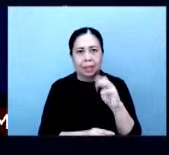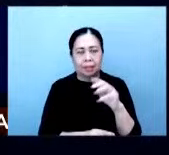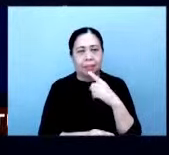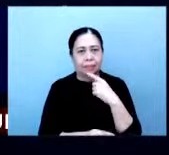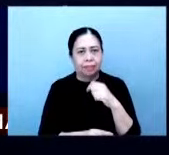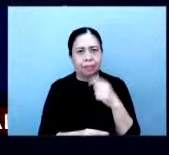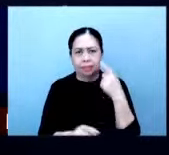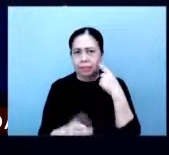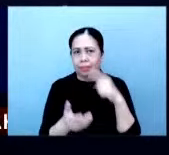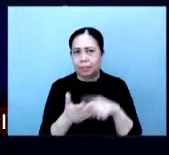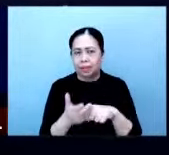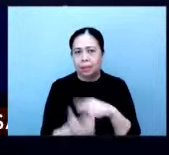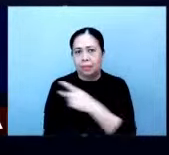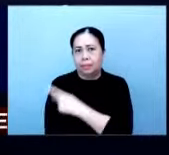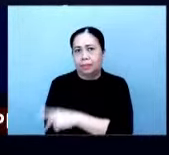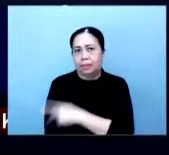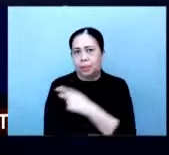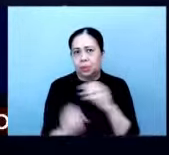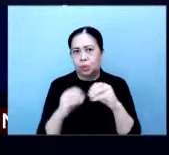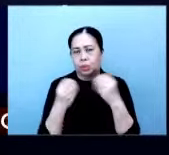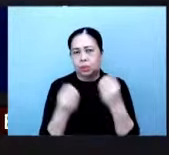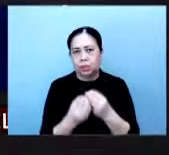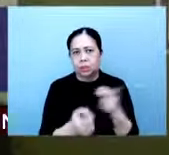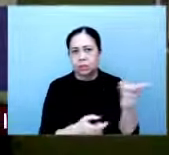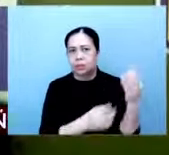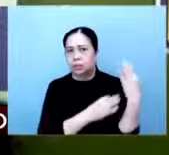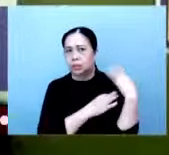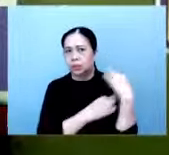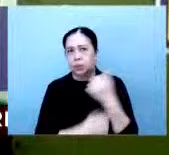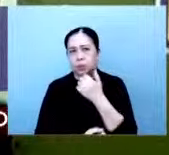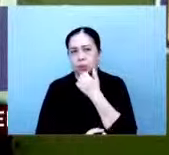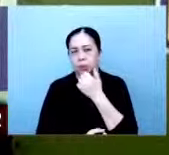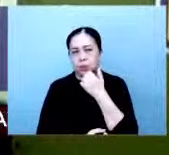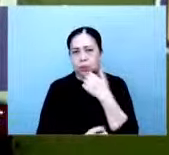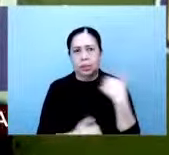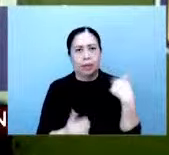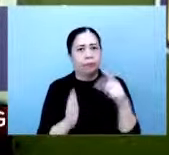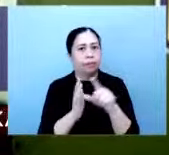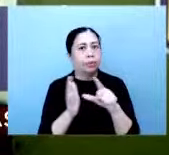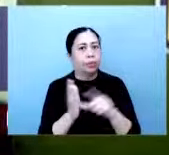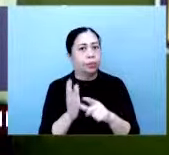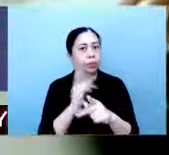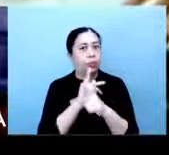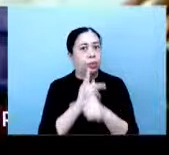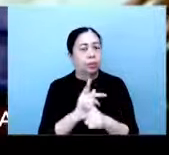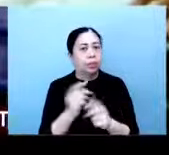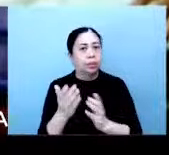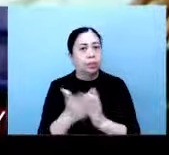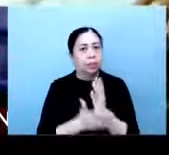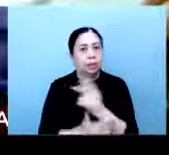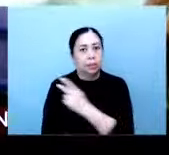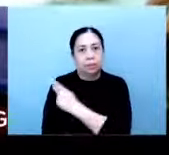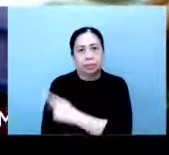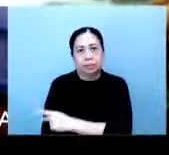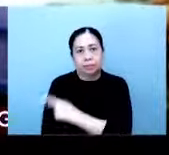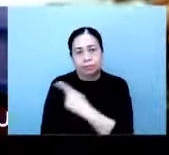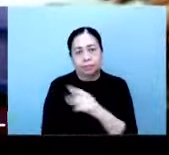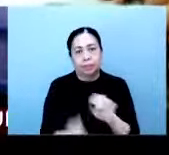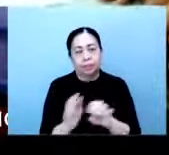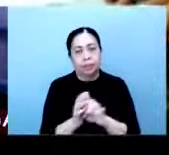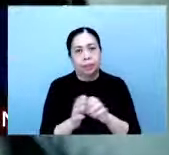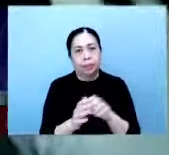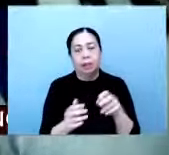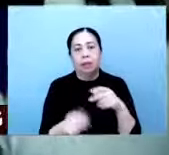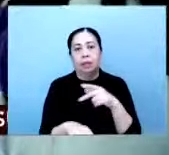organizations maituturing na may kapabayaan sa nangyari May batas na pumoprotekta sa mga karapatan ng pasyente gaya ng Philippine charter of